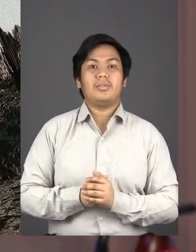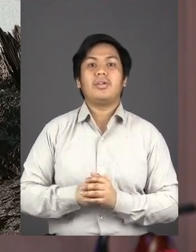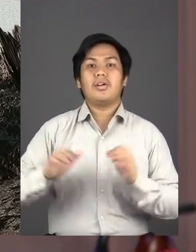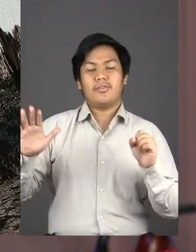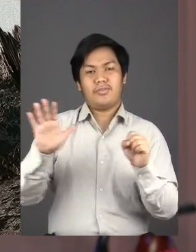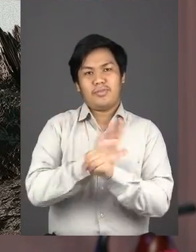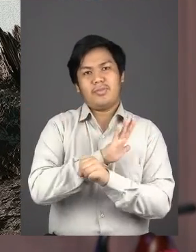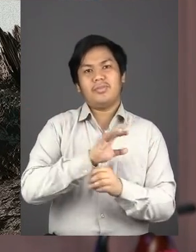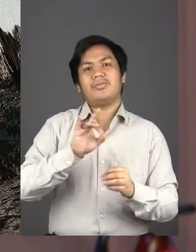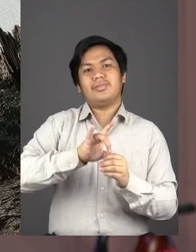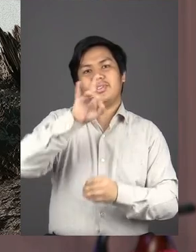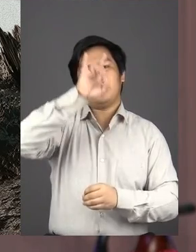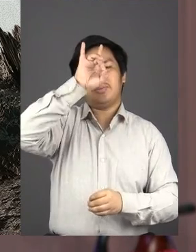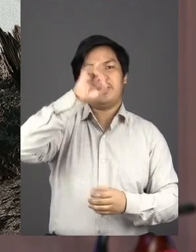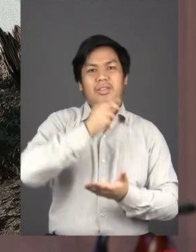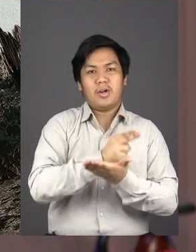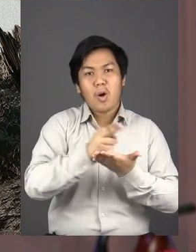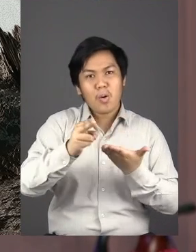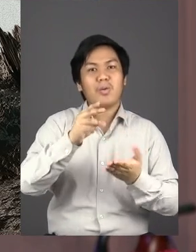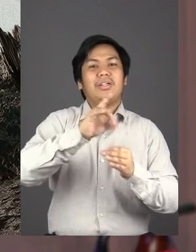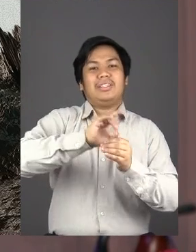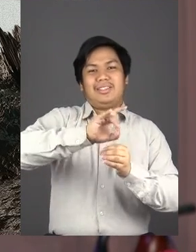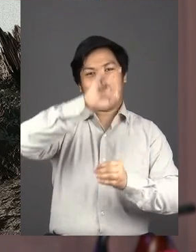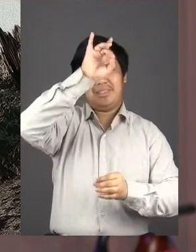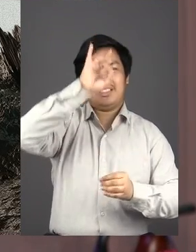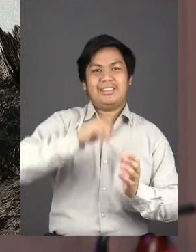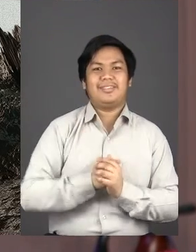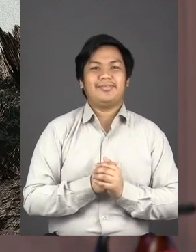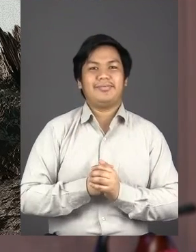with the Spirit. Ano pa?